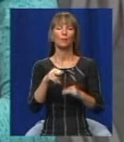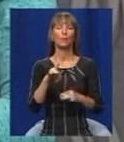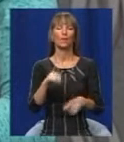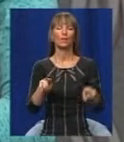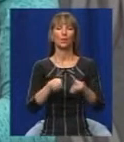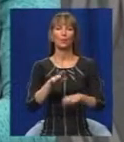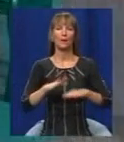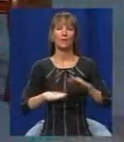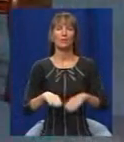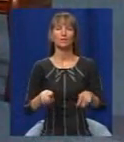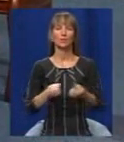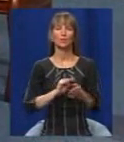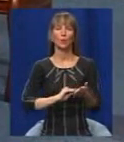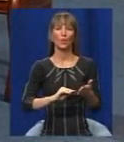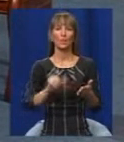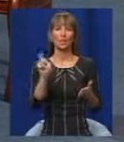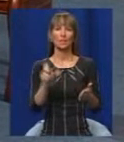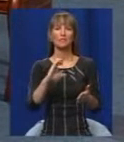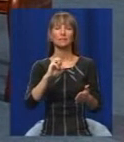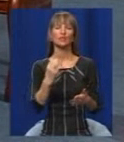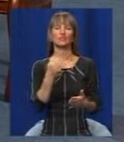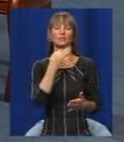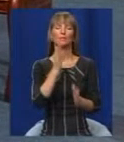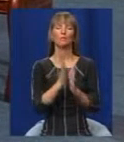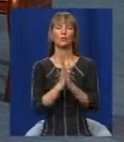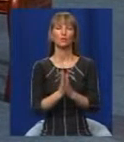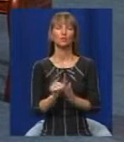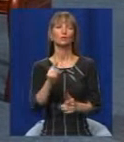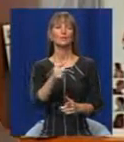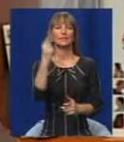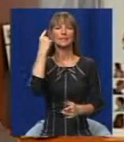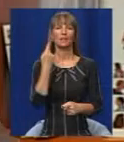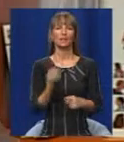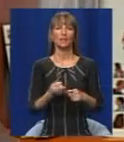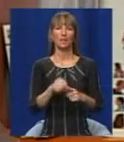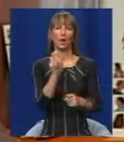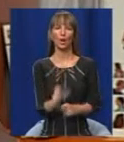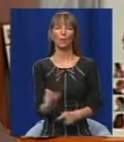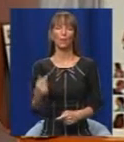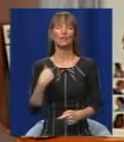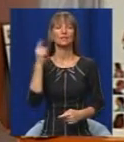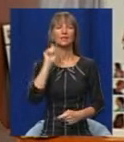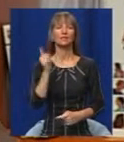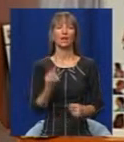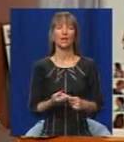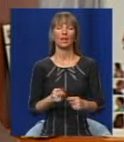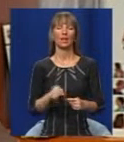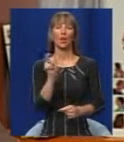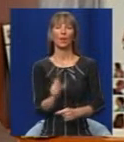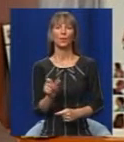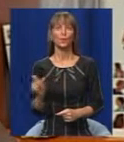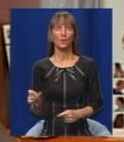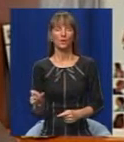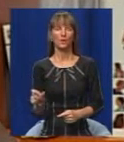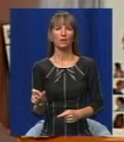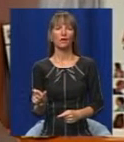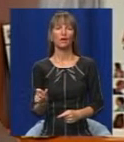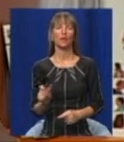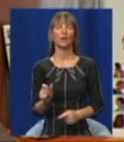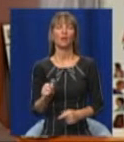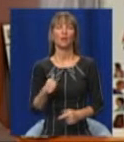професію, як журналіст. А, Саша, скажи, будь ласка, що ти знаєш про цих людей? Я знаю, що ці люди добре